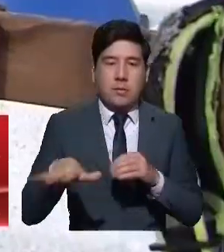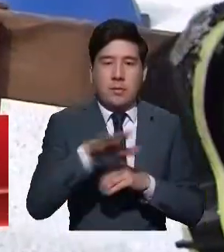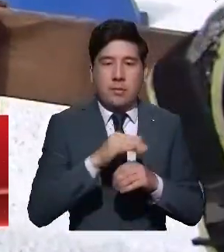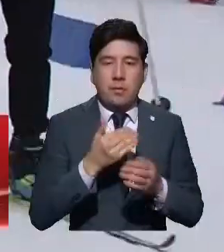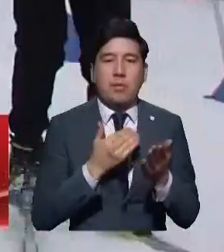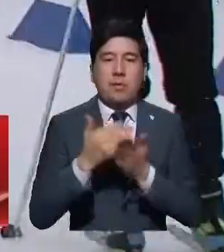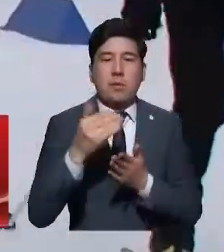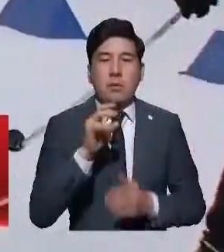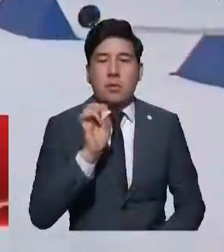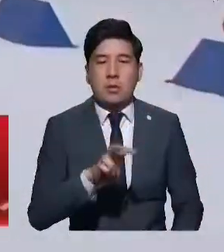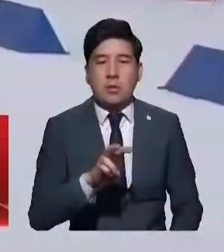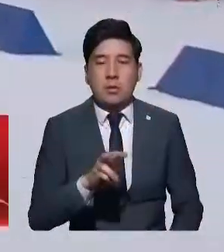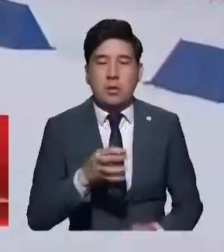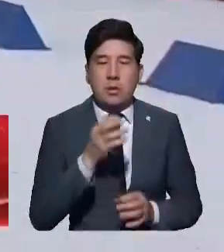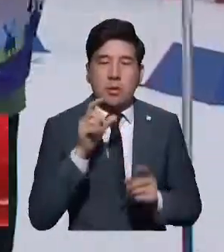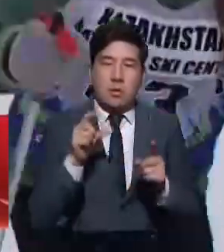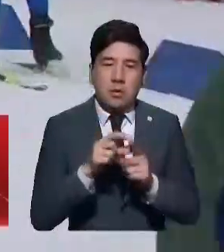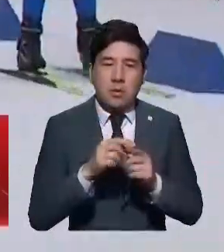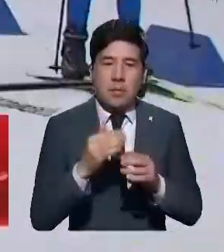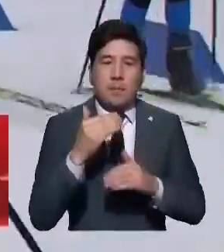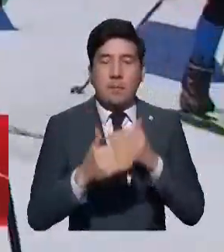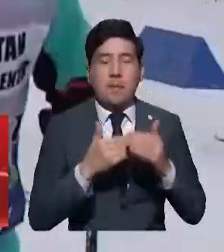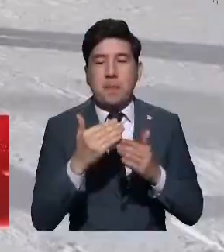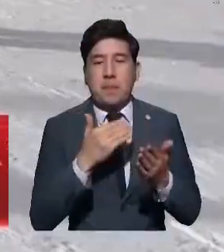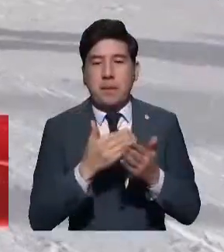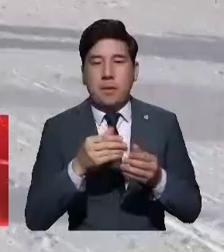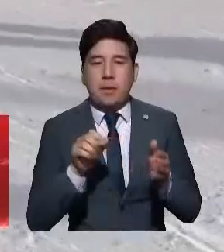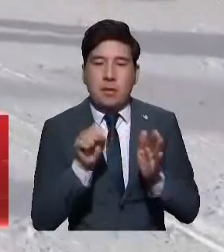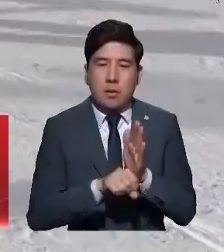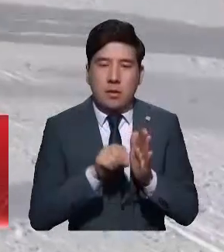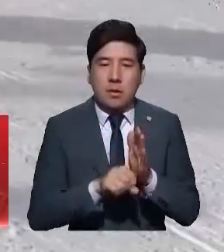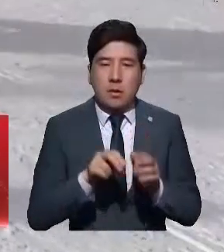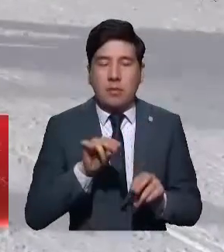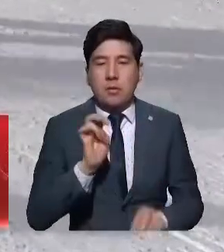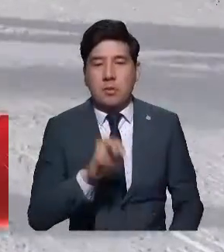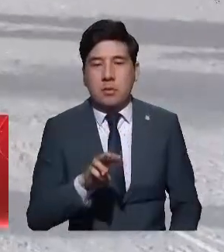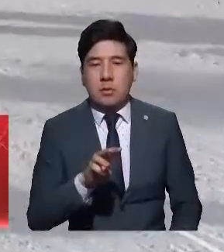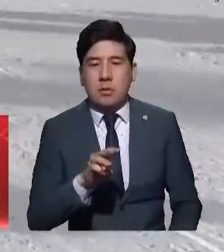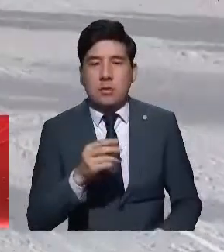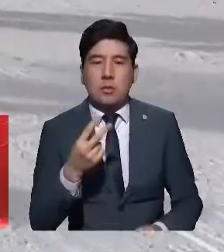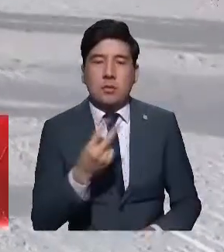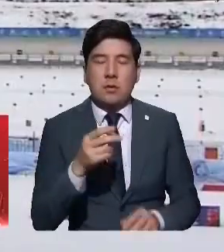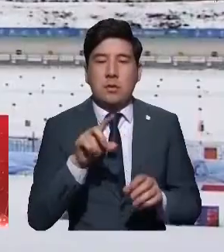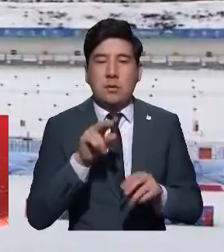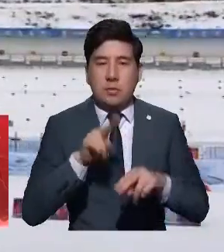высших условиях. К слову, в регионе активно развиваются зимние виды спорта. В родном городе Владимира Смирнова строится дворец